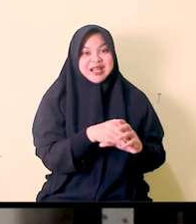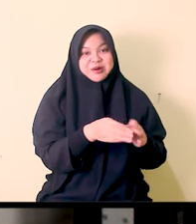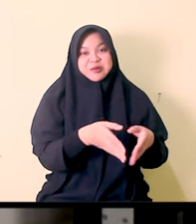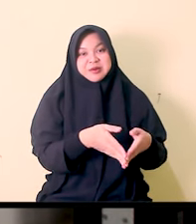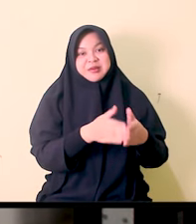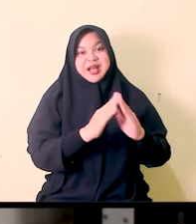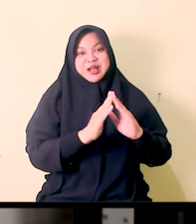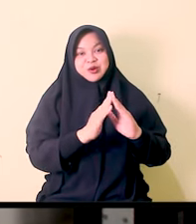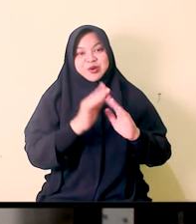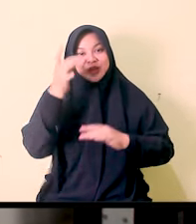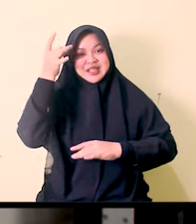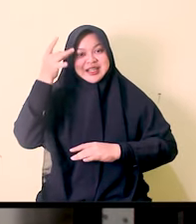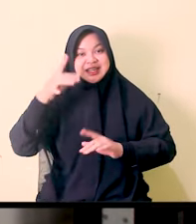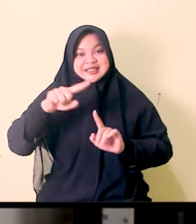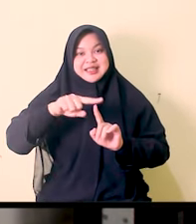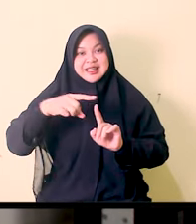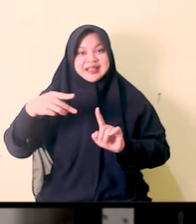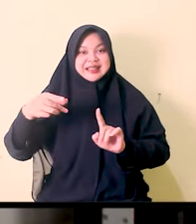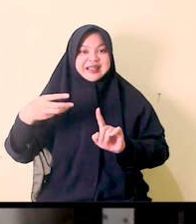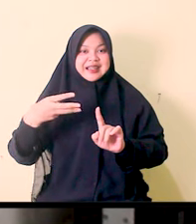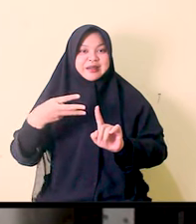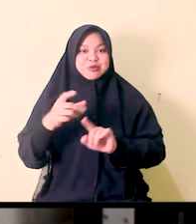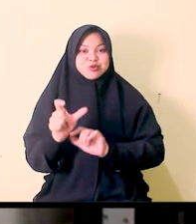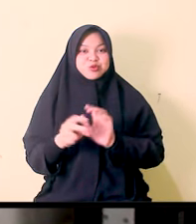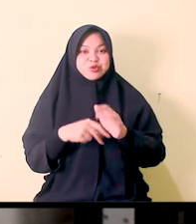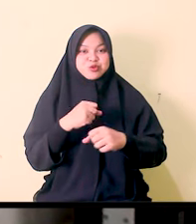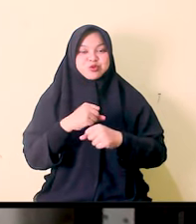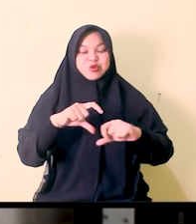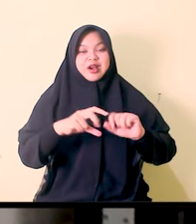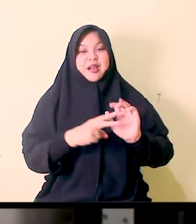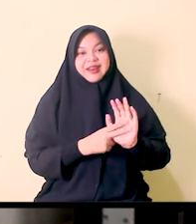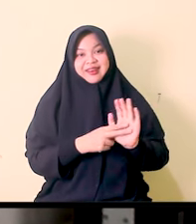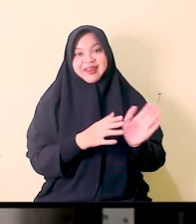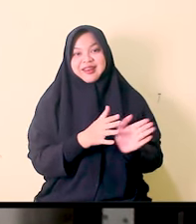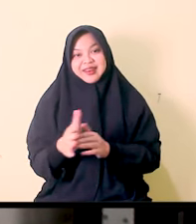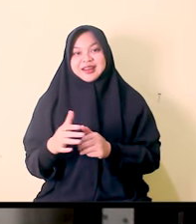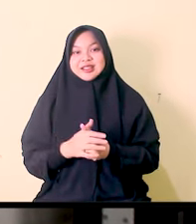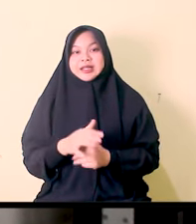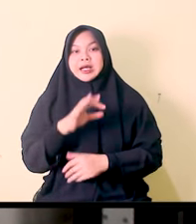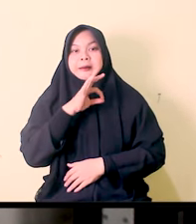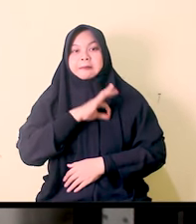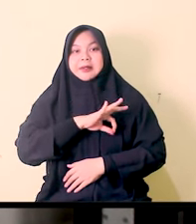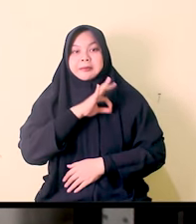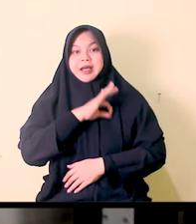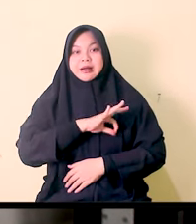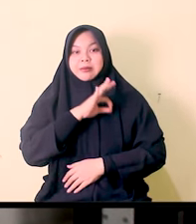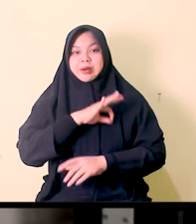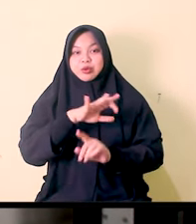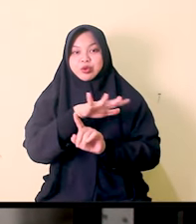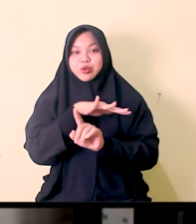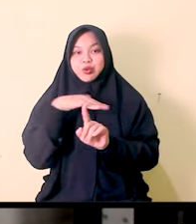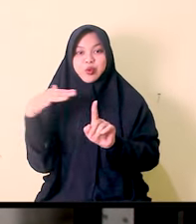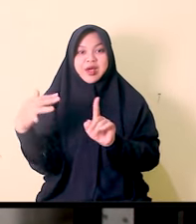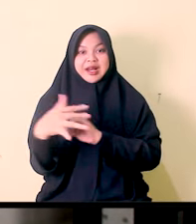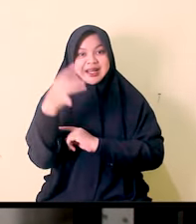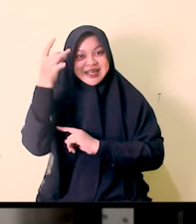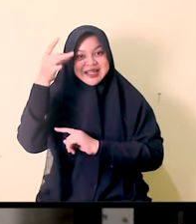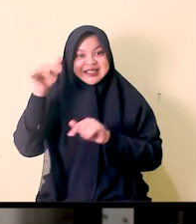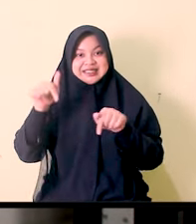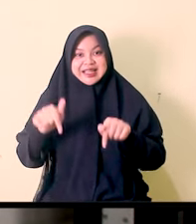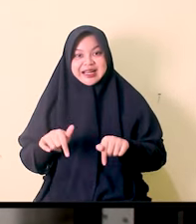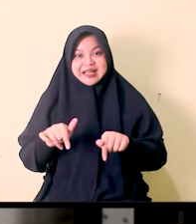desa teribungan dan juga bermanfaat buat warga teribungan baik itu divabel atau